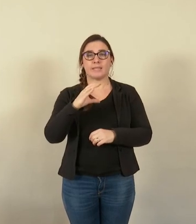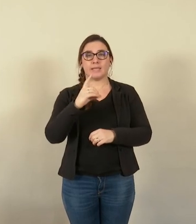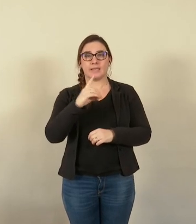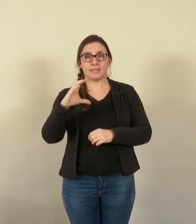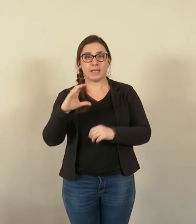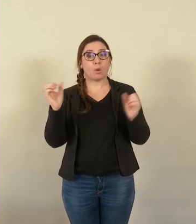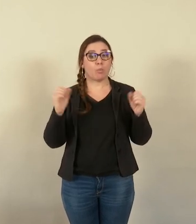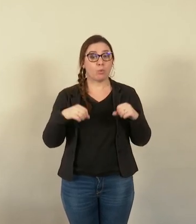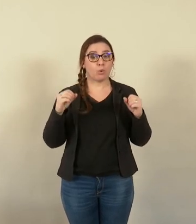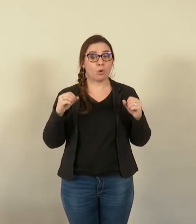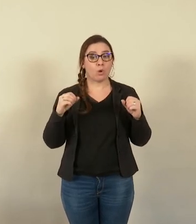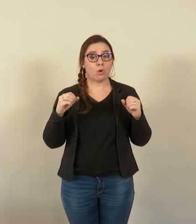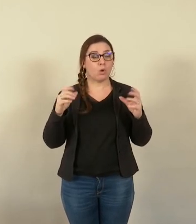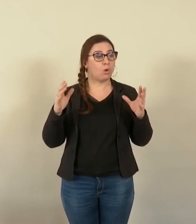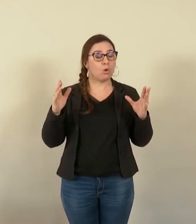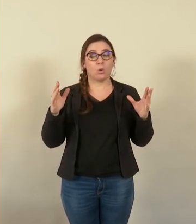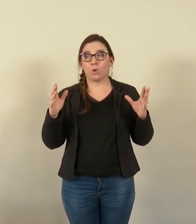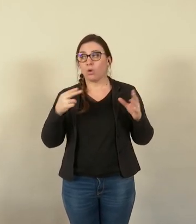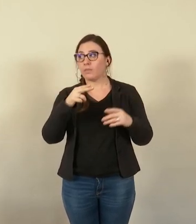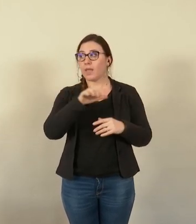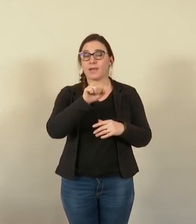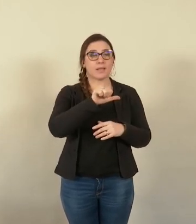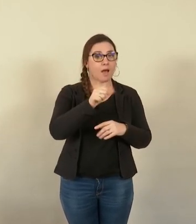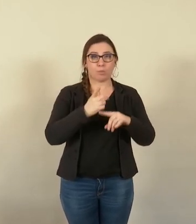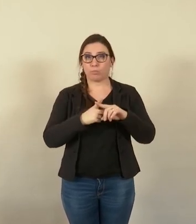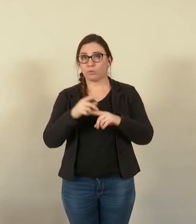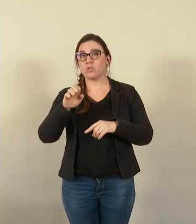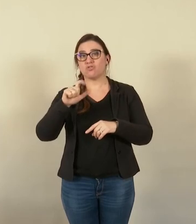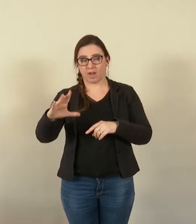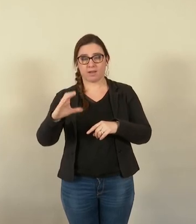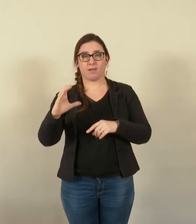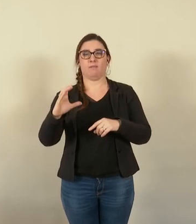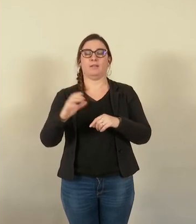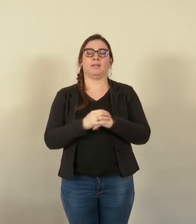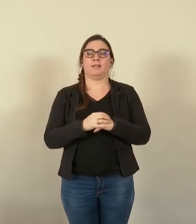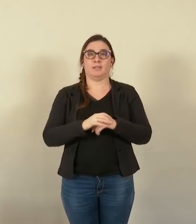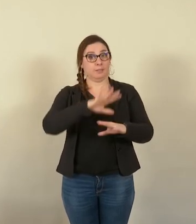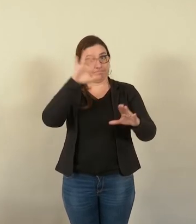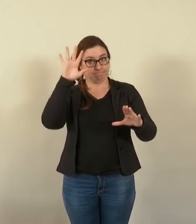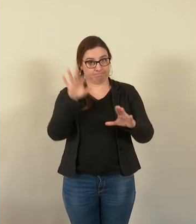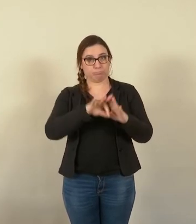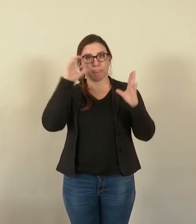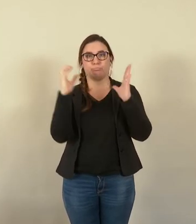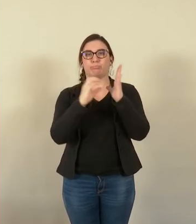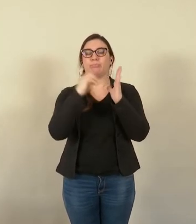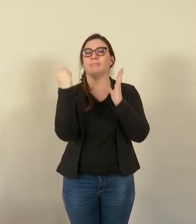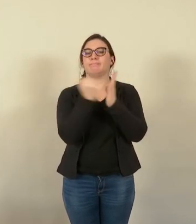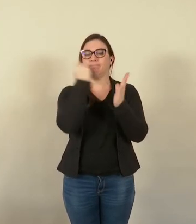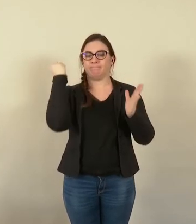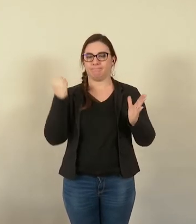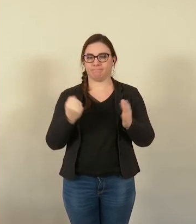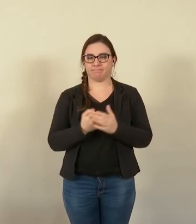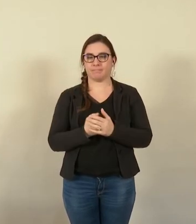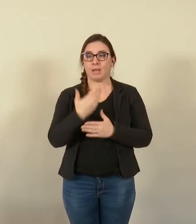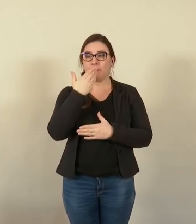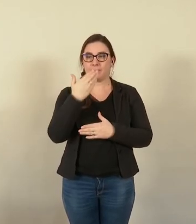vote pour NASA et GEC cette délibération est adoptée je vous remercie